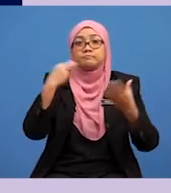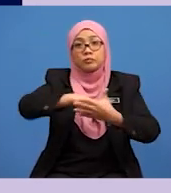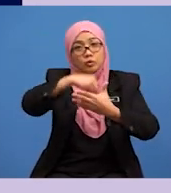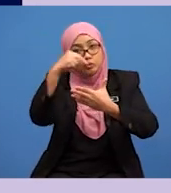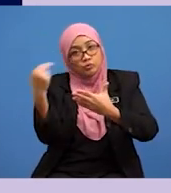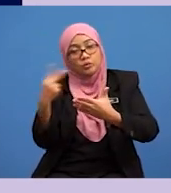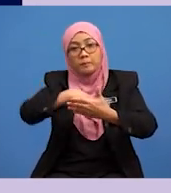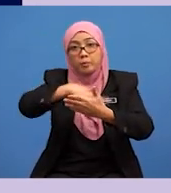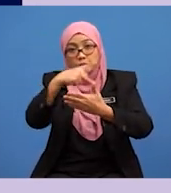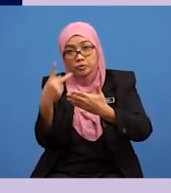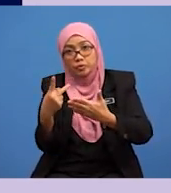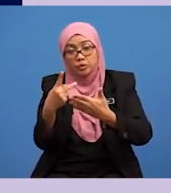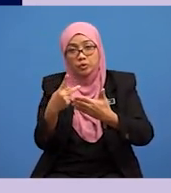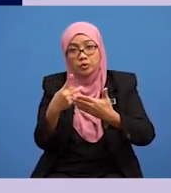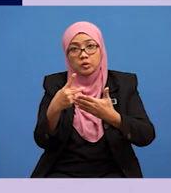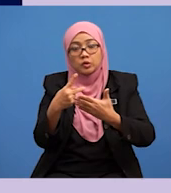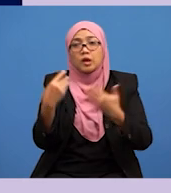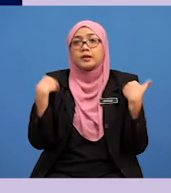berada di dalam nukleus.